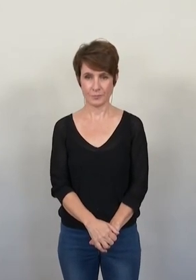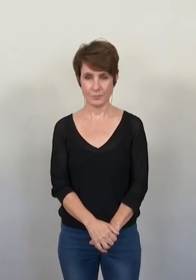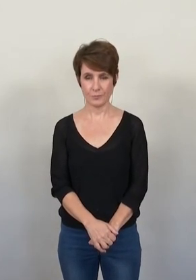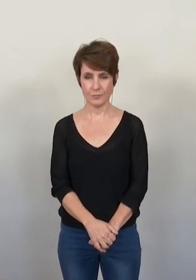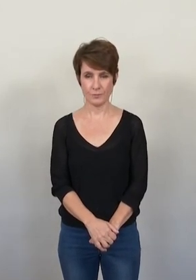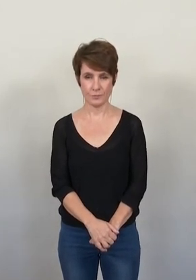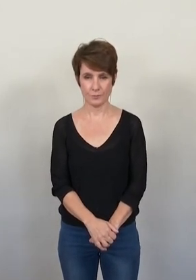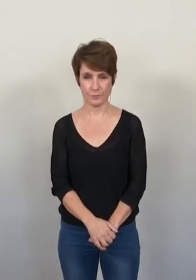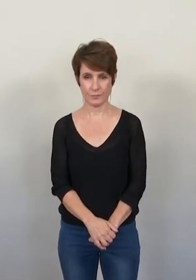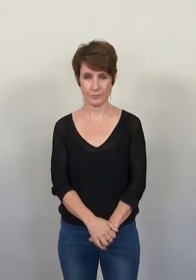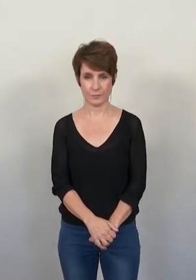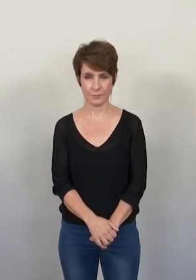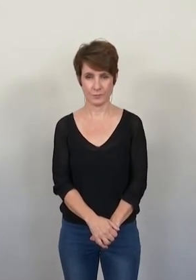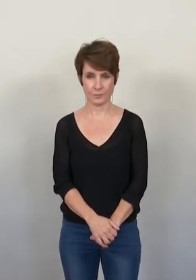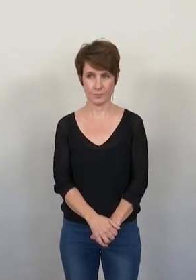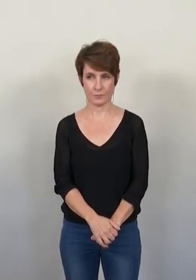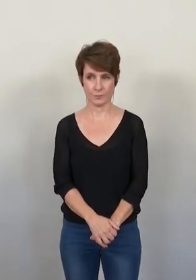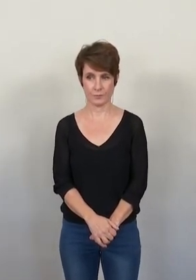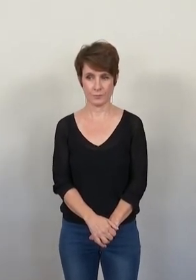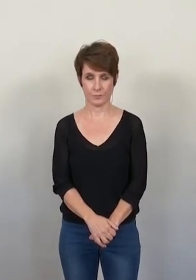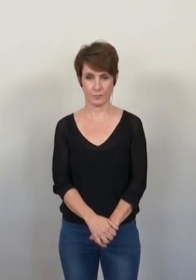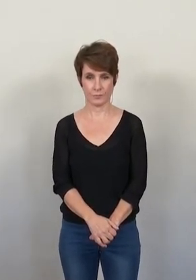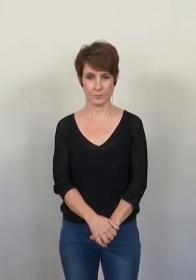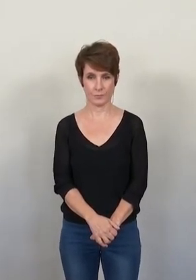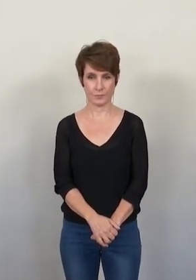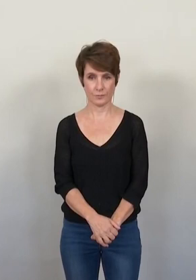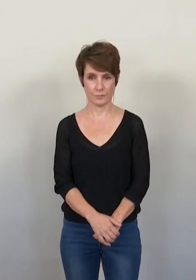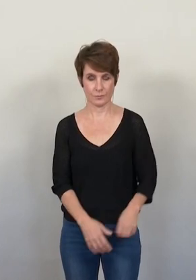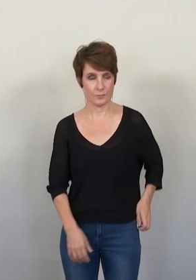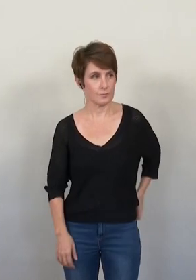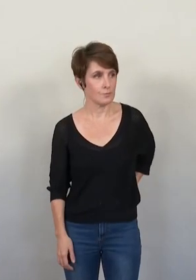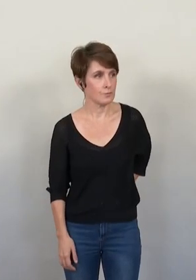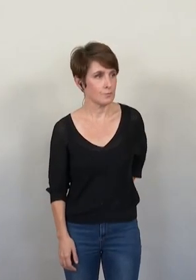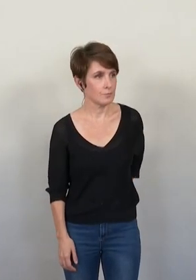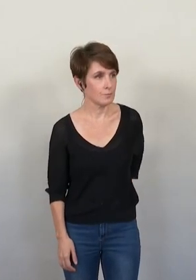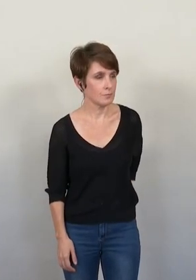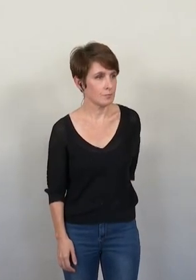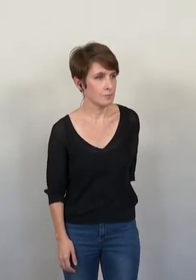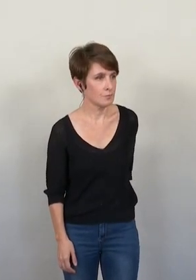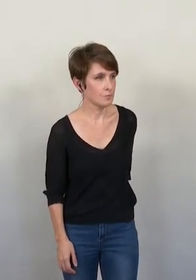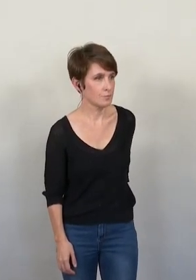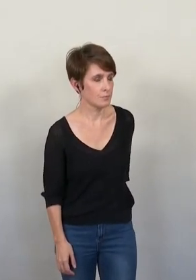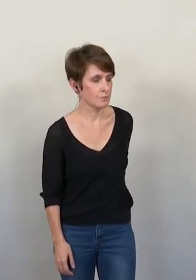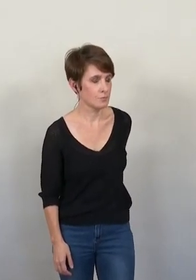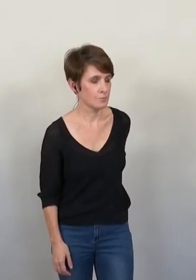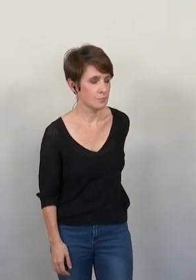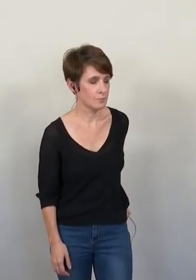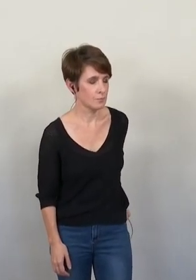Thierry clloer Pascal confesson Alan dlat